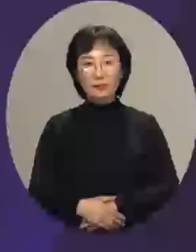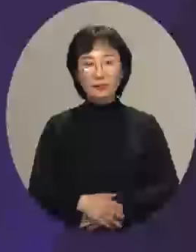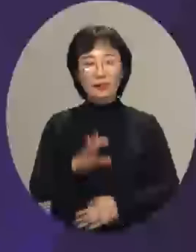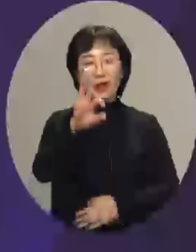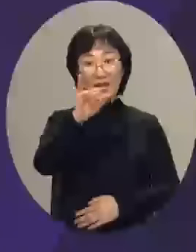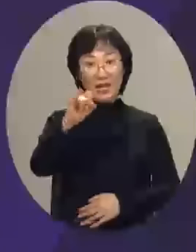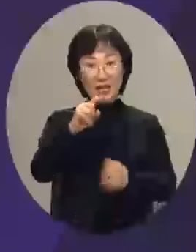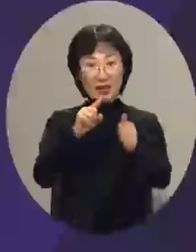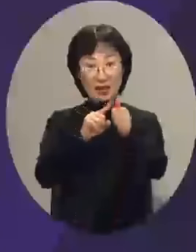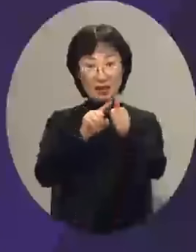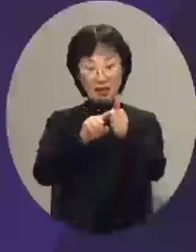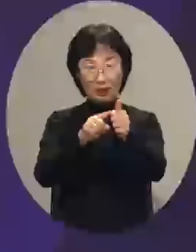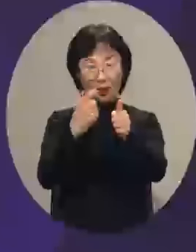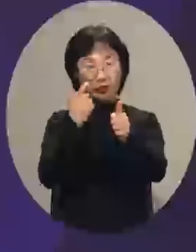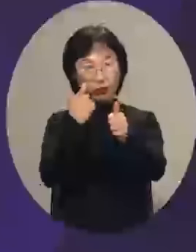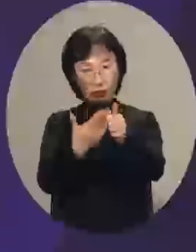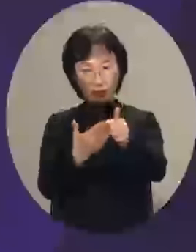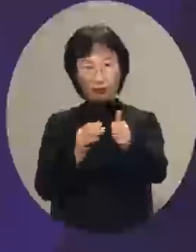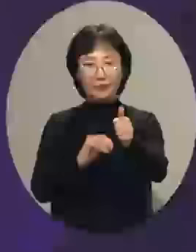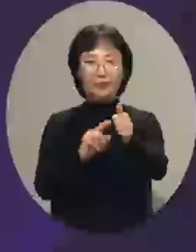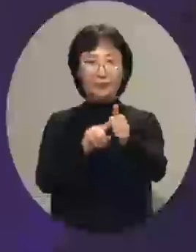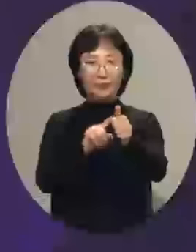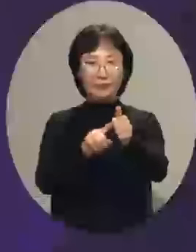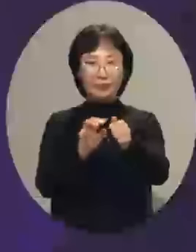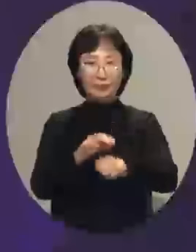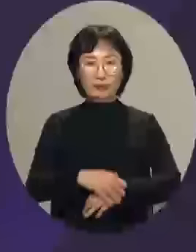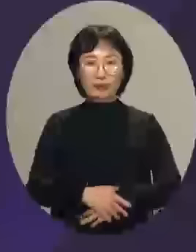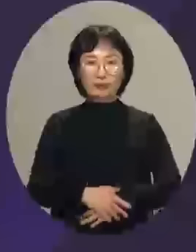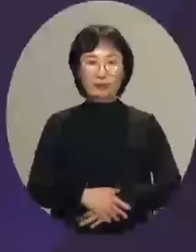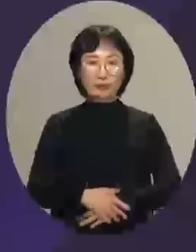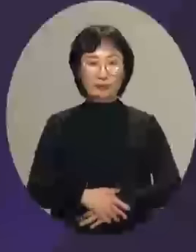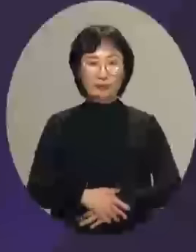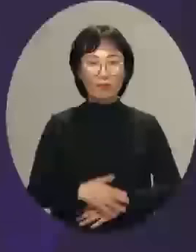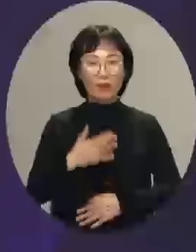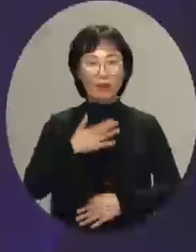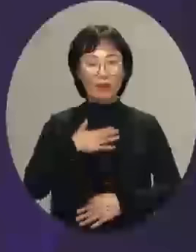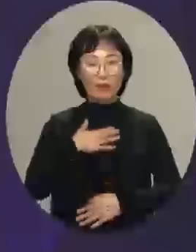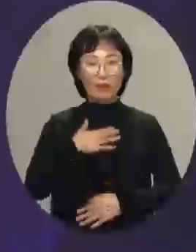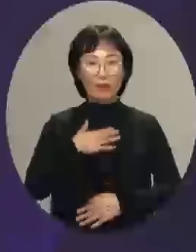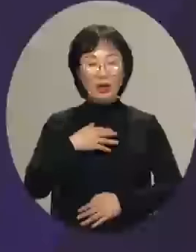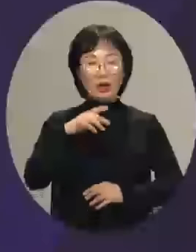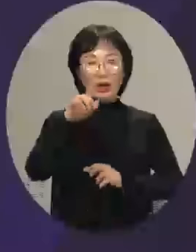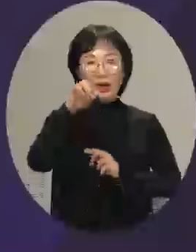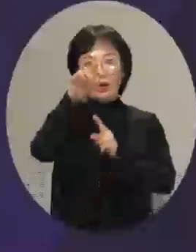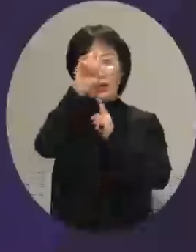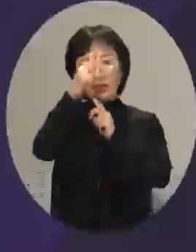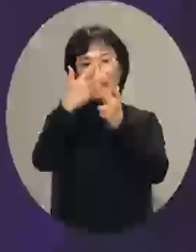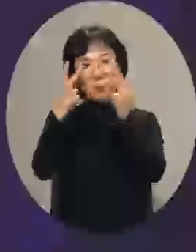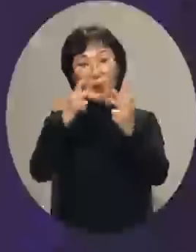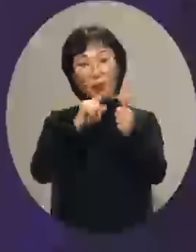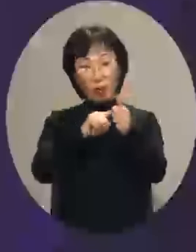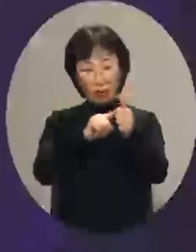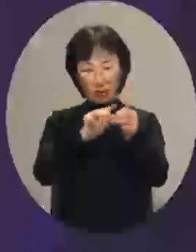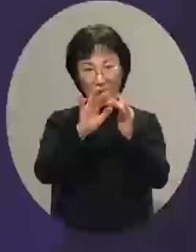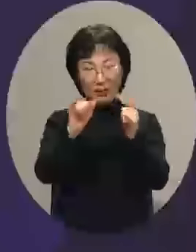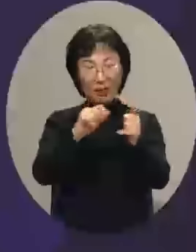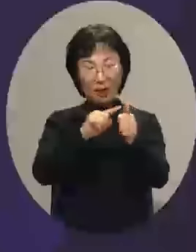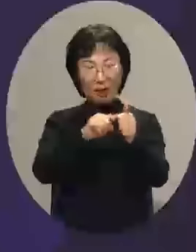이승윤 후보님께 예. 이야기를 하고자 합니다. 저는 이재명 대표가 이성윤 후보를